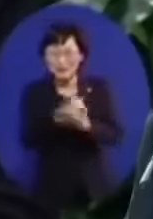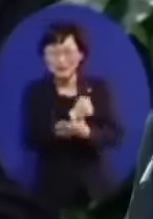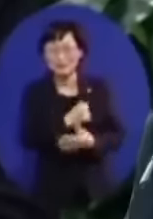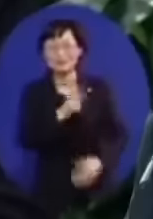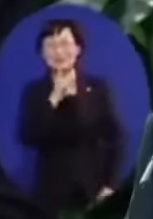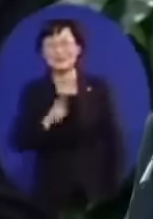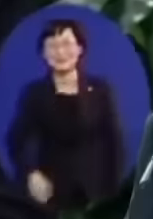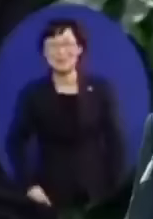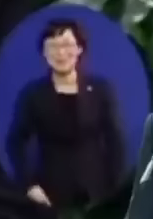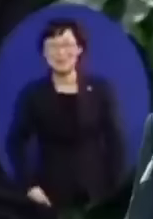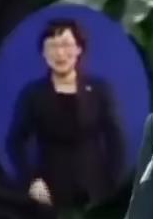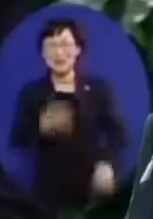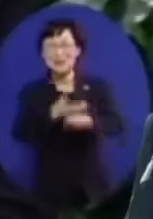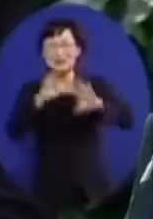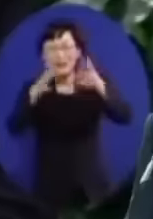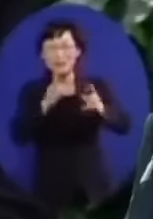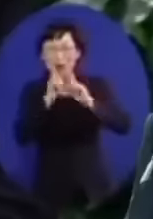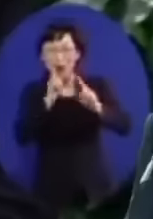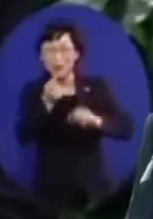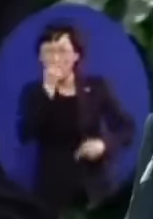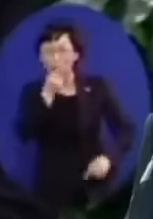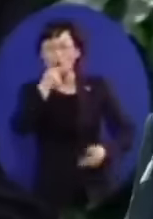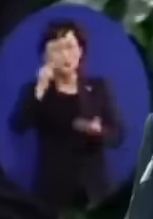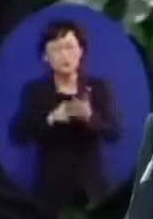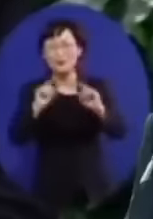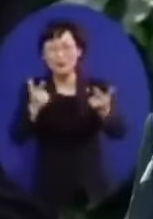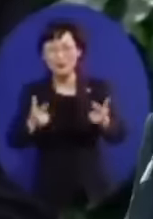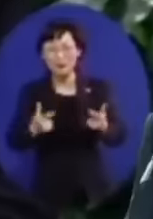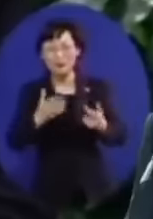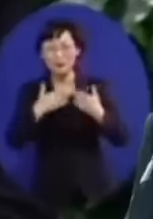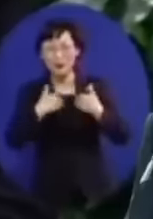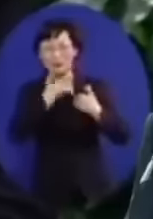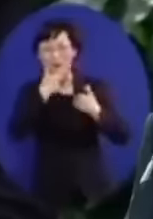외국어 공부가 여러분 쉽지 않습니다. 저는 영어도 공부했고